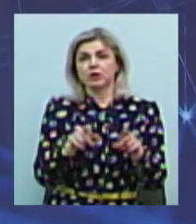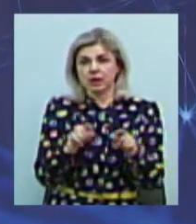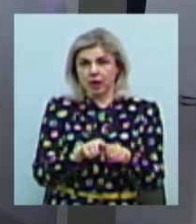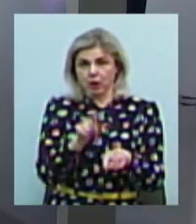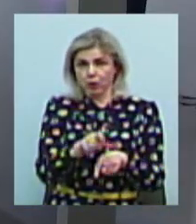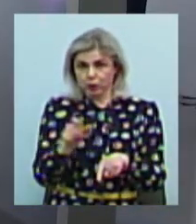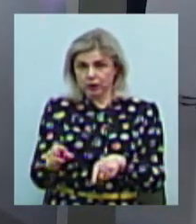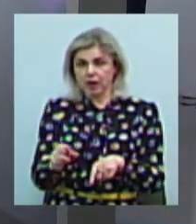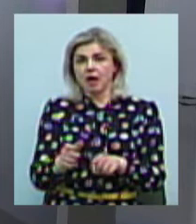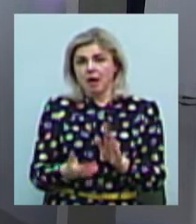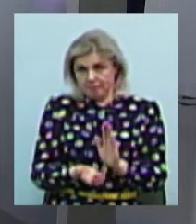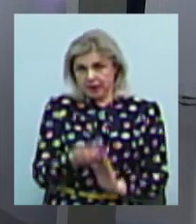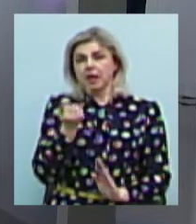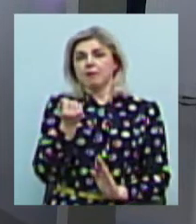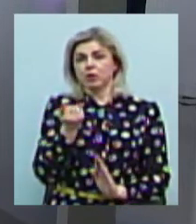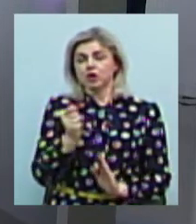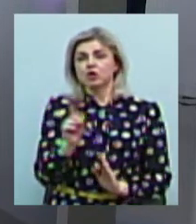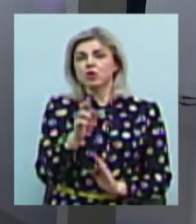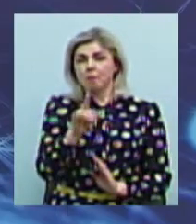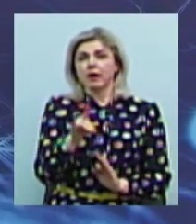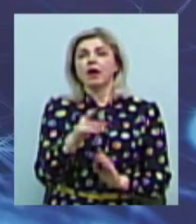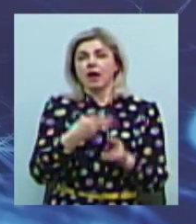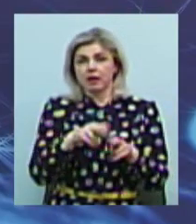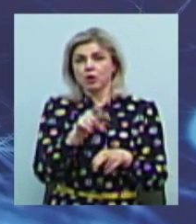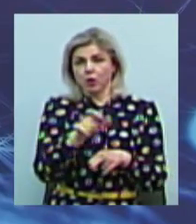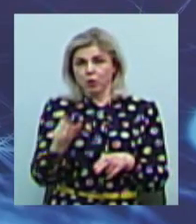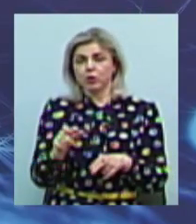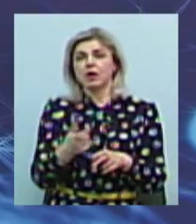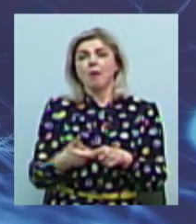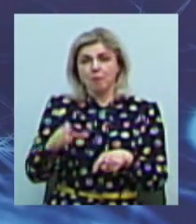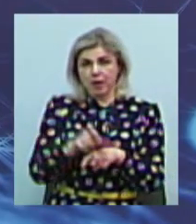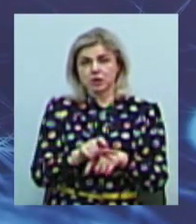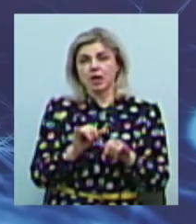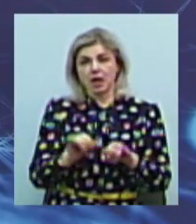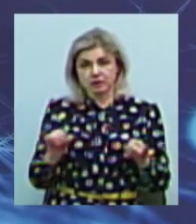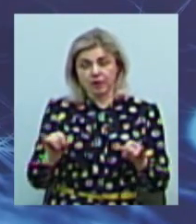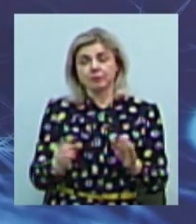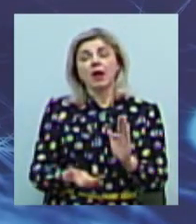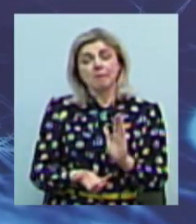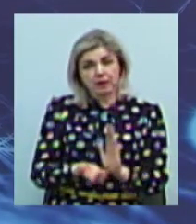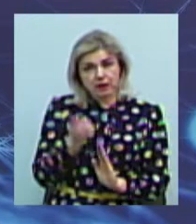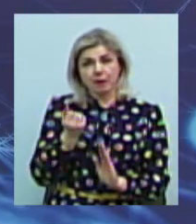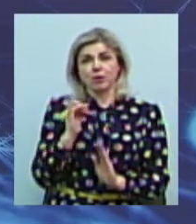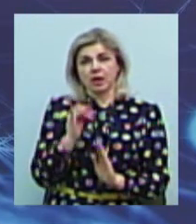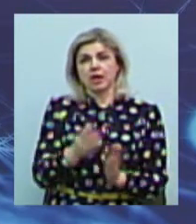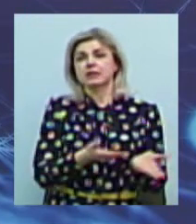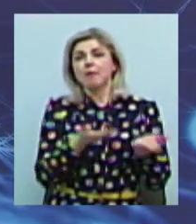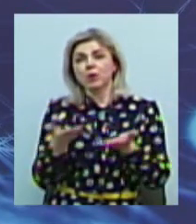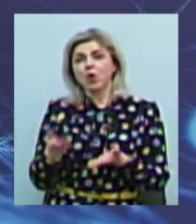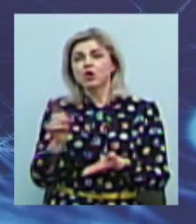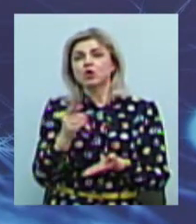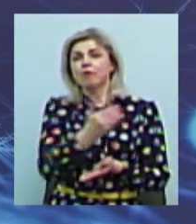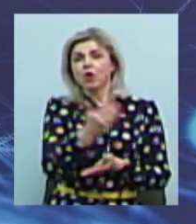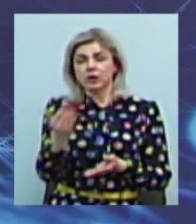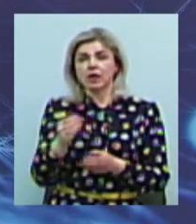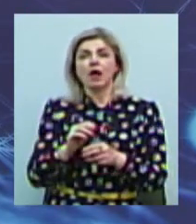людей, щоб якомога більше вони розвивались, так? Підтримуємо і запрошуємо, щоб вони проводили так звані